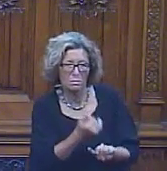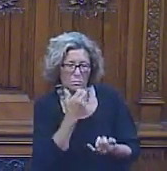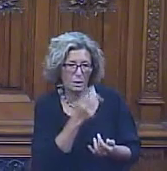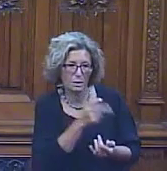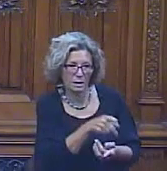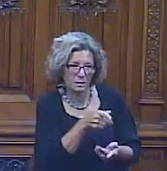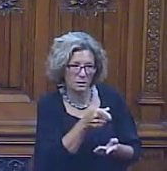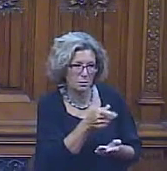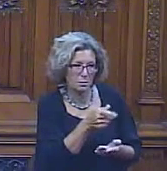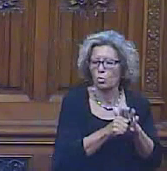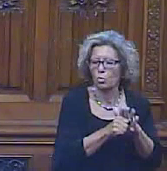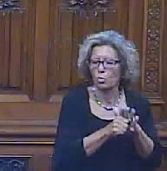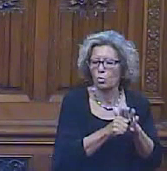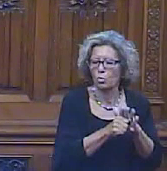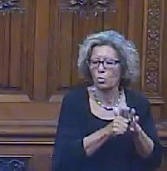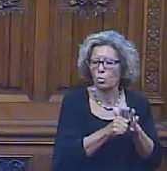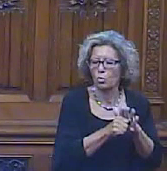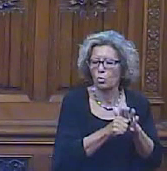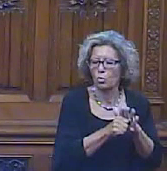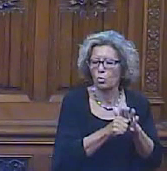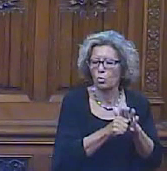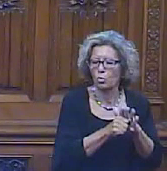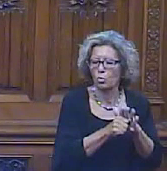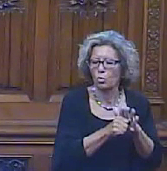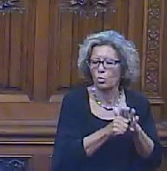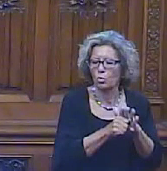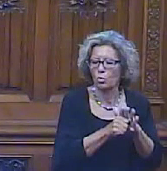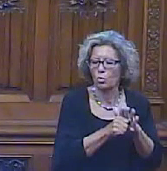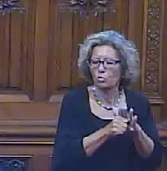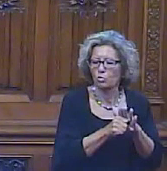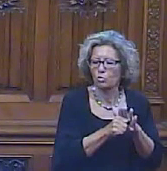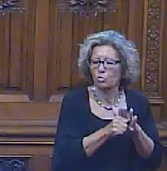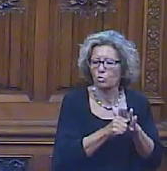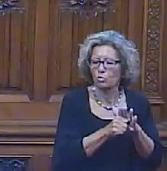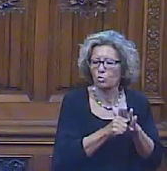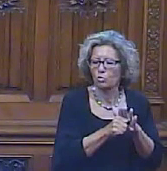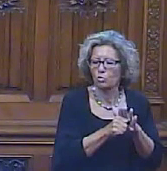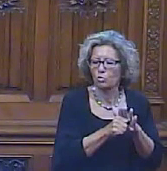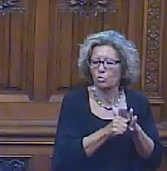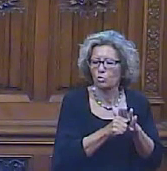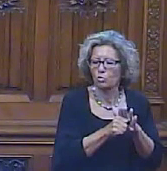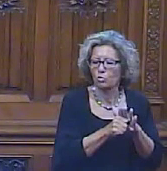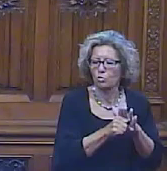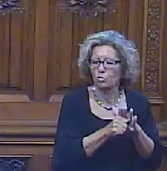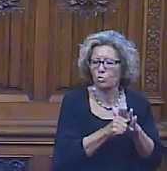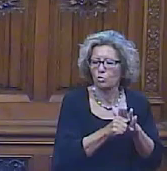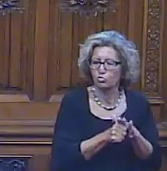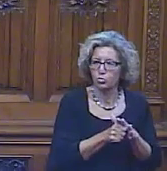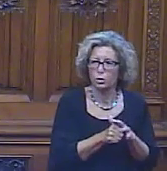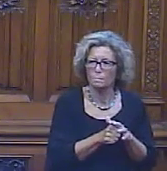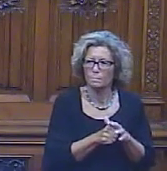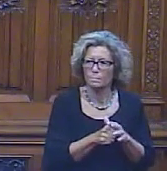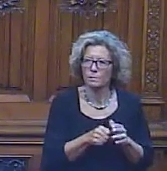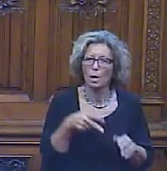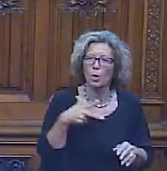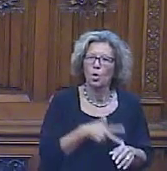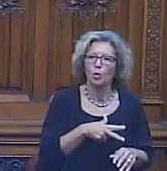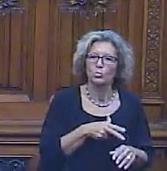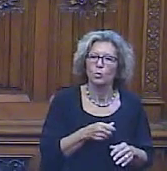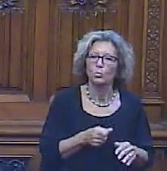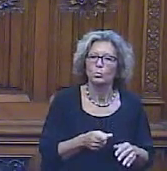von Abgeordneten Seidel eingebracht wurde, werden wir das auch unterstützen. Und wir werden auch den Sozialantrag,